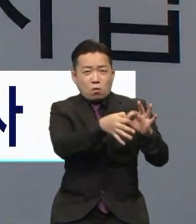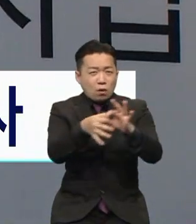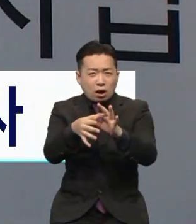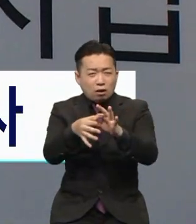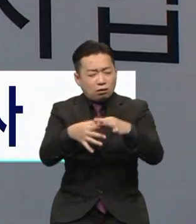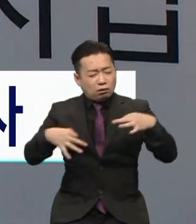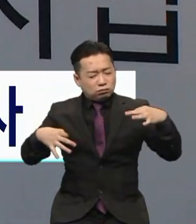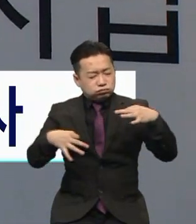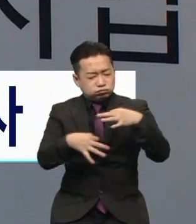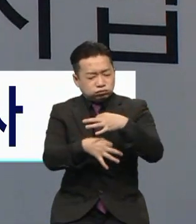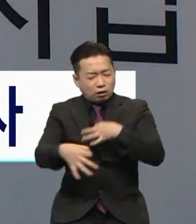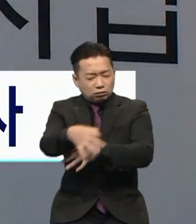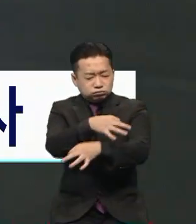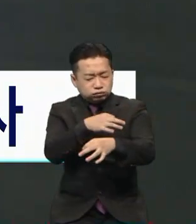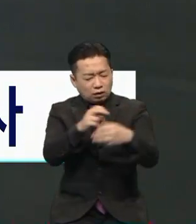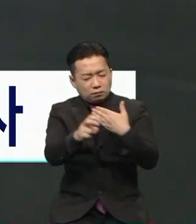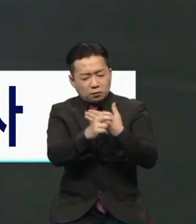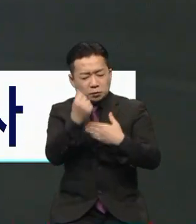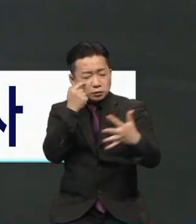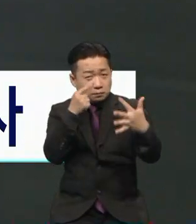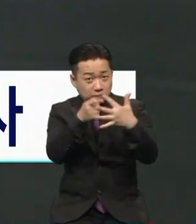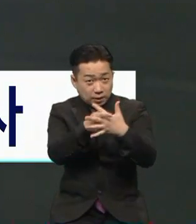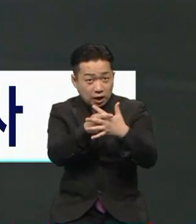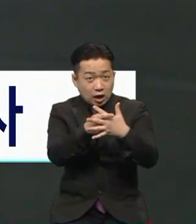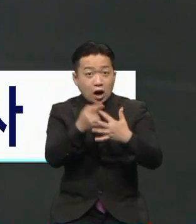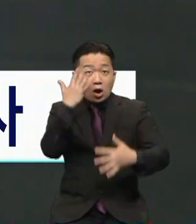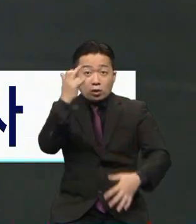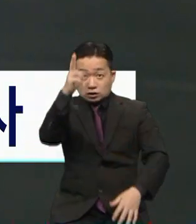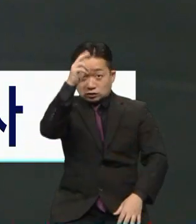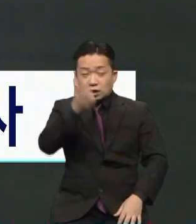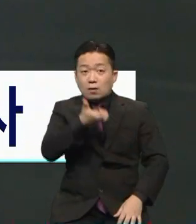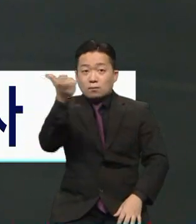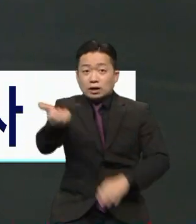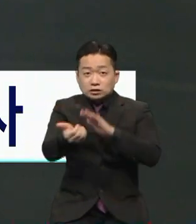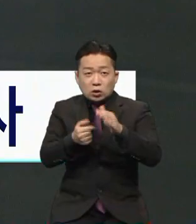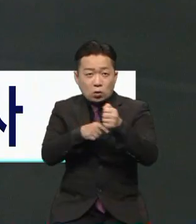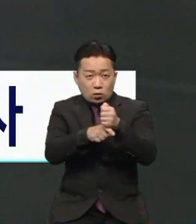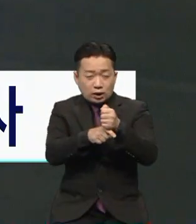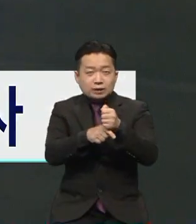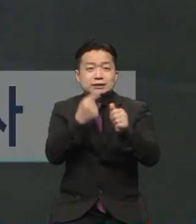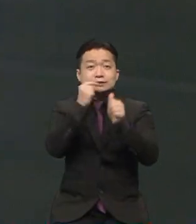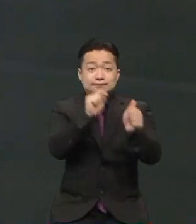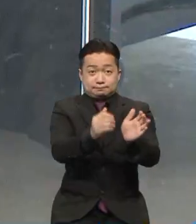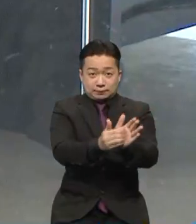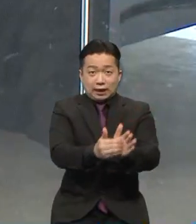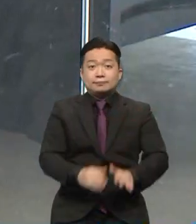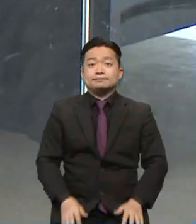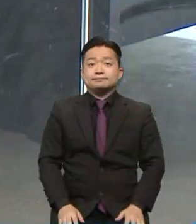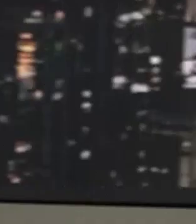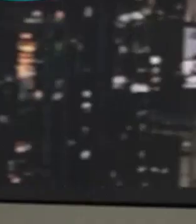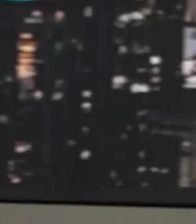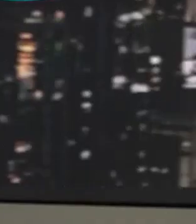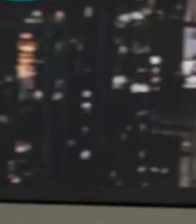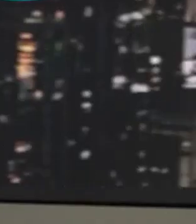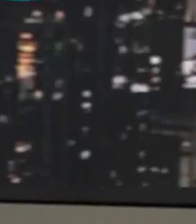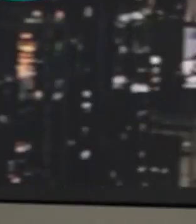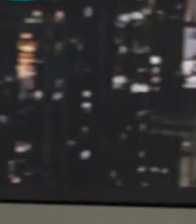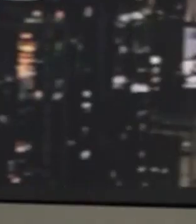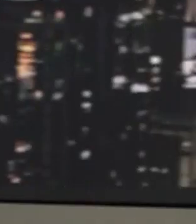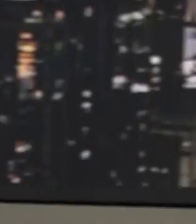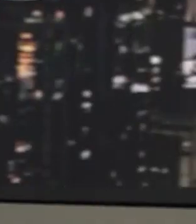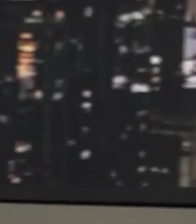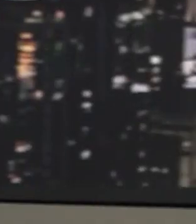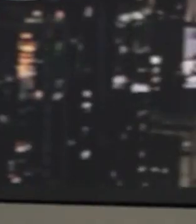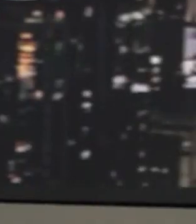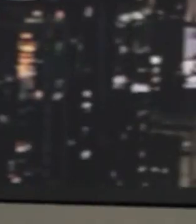흐름이 발견됐다는 공문을 받은 뒤 용산경찰서에 입건 전 조사를 진행하도록 했습니다. 네, 안녕하십니까.